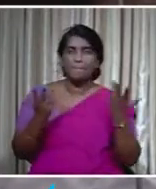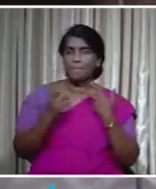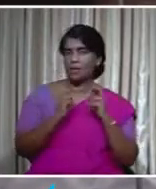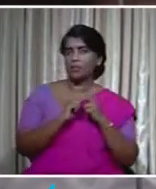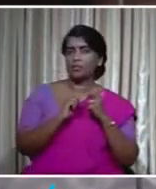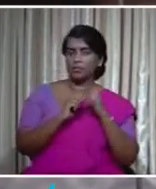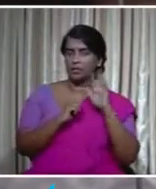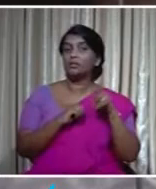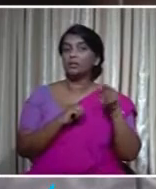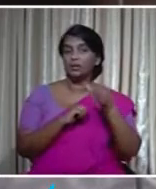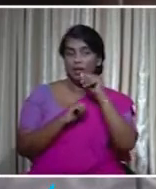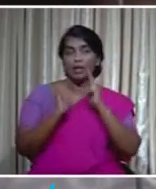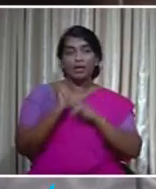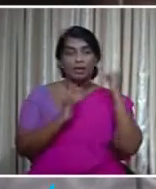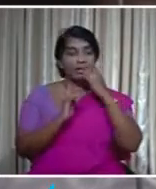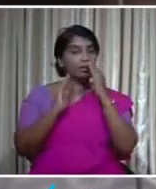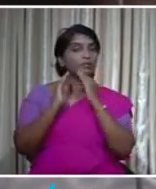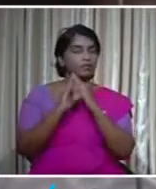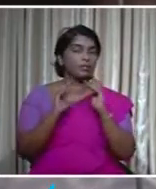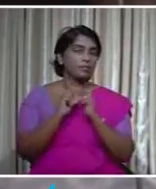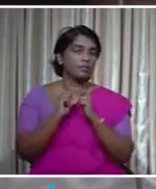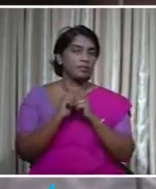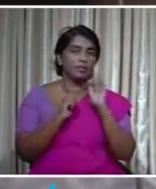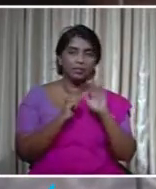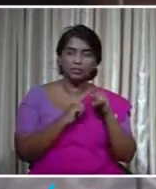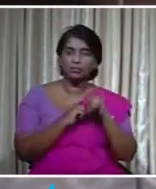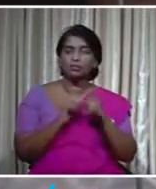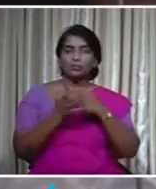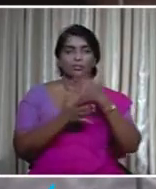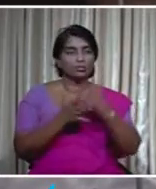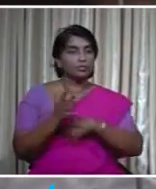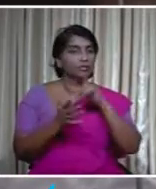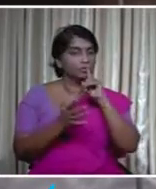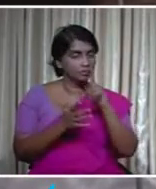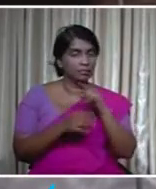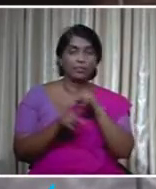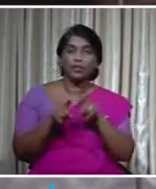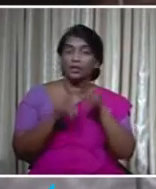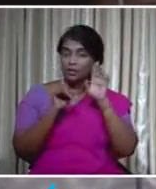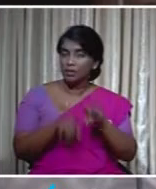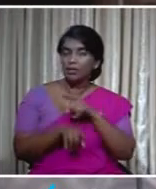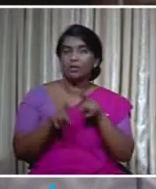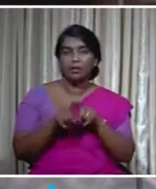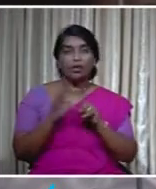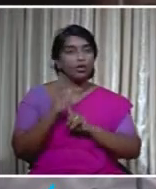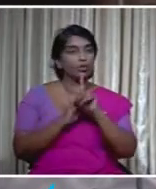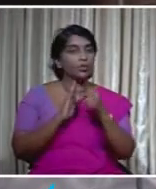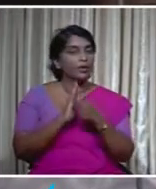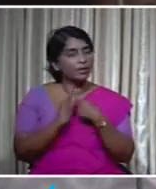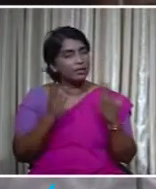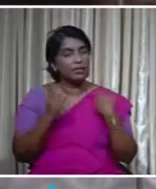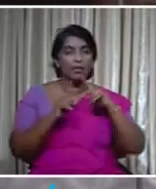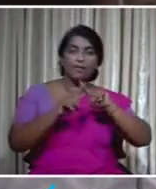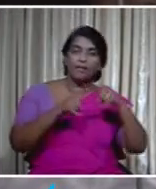பாடசாலைகளின் தரங்கள் என்று அறிவிக்கப்பட்டிருக்கிறது. அப்படியானால் எப்படி வடக்கிலே கிழக்கிலே அல்லது ஏனைய இடங்களிலே இருக்கின்ற தமிழ் பாடசாலைகள் வளர்ச்சி பெற